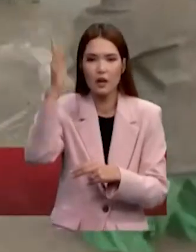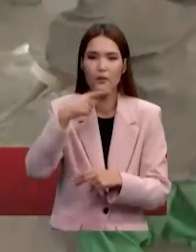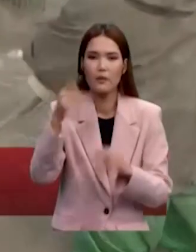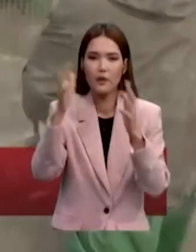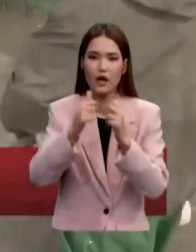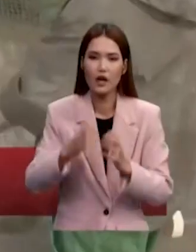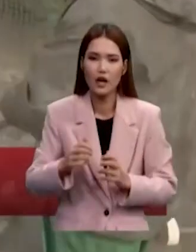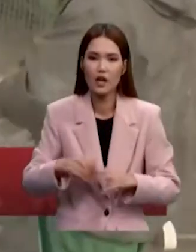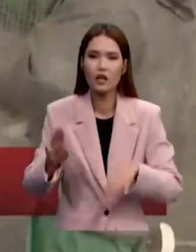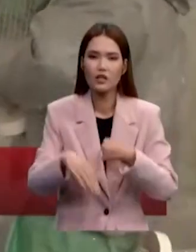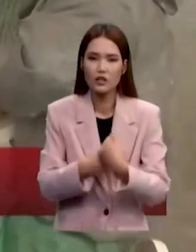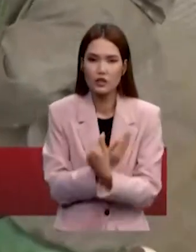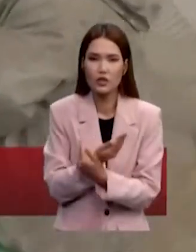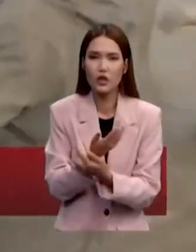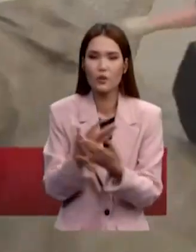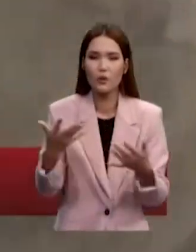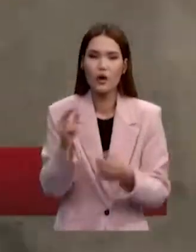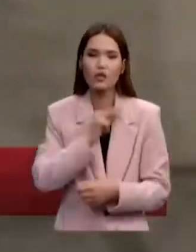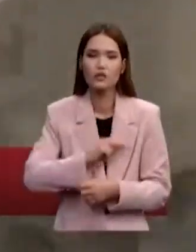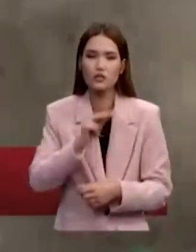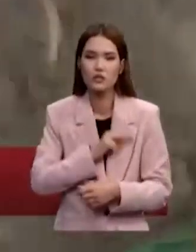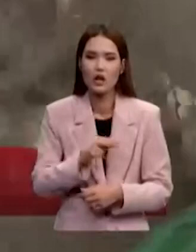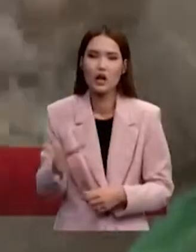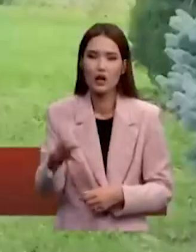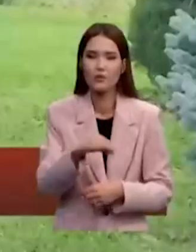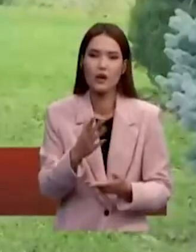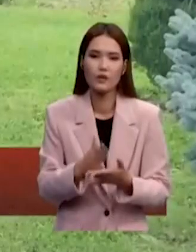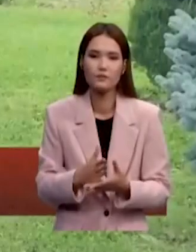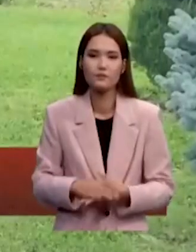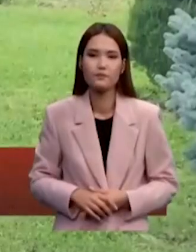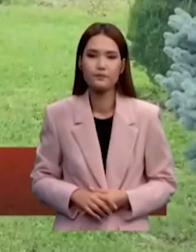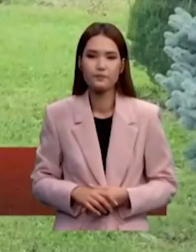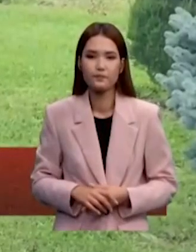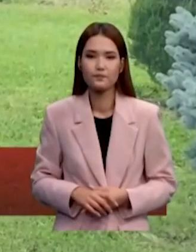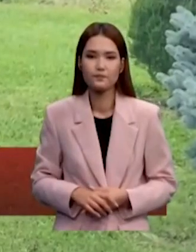разработали ПСД для дноуглубительных работ в устье Урала.